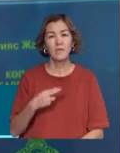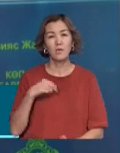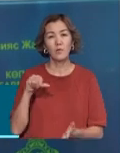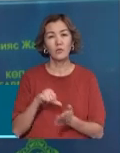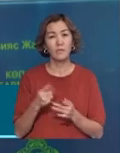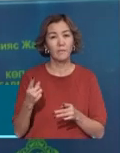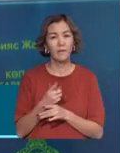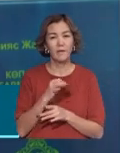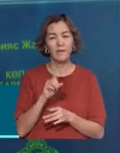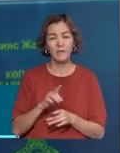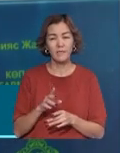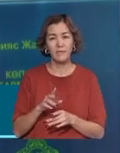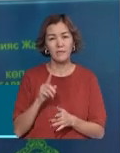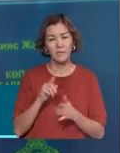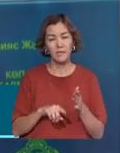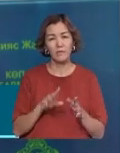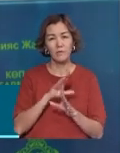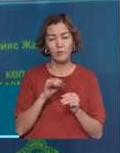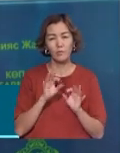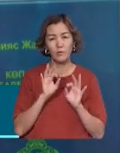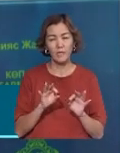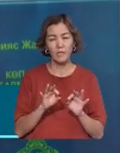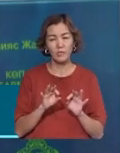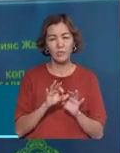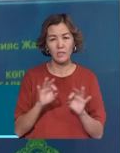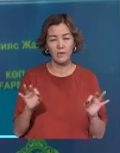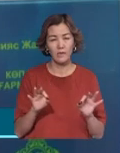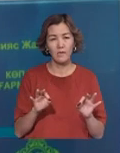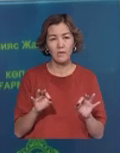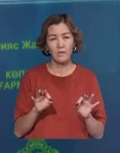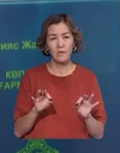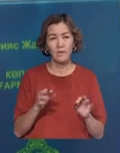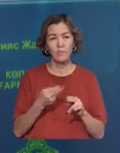первый раз. Надеюсь, будет все хорошо, все отлично. Ну,